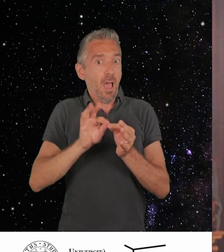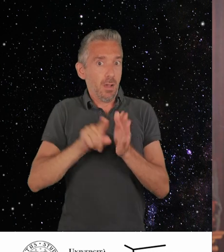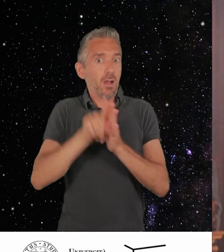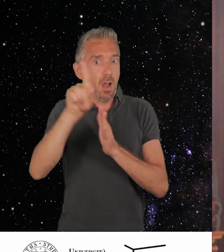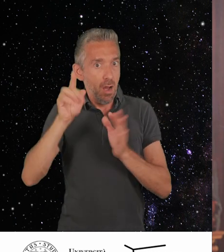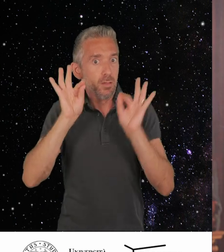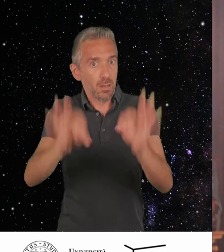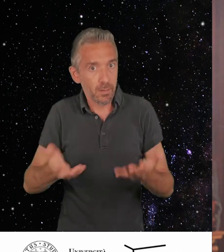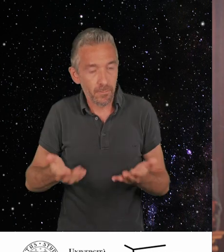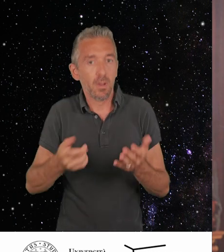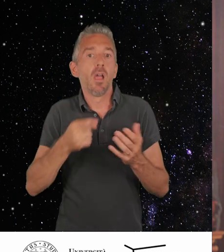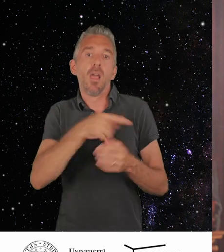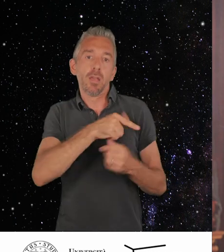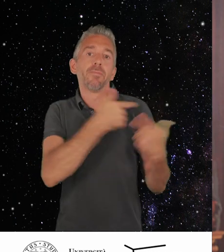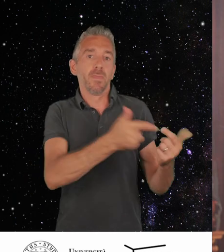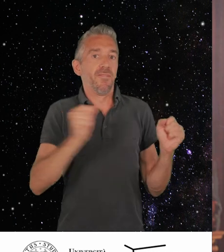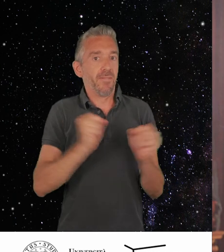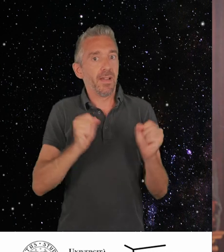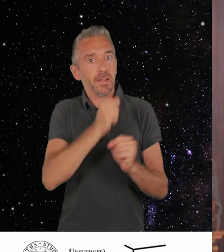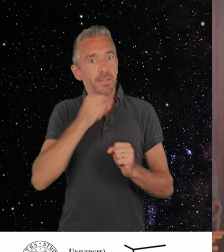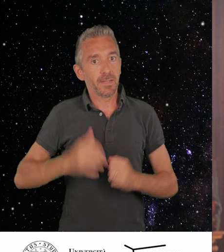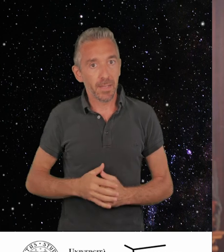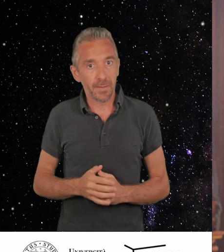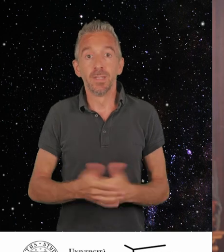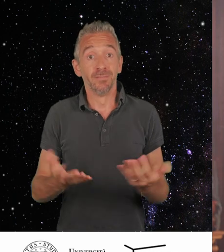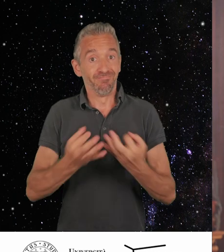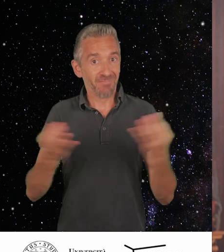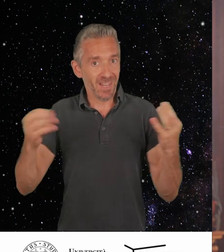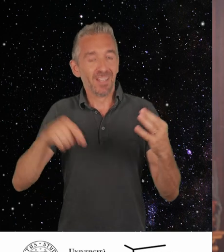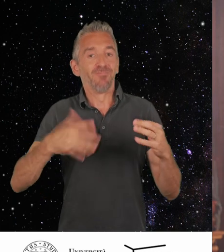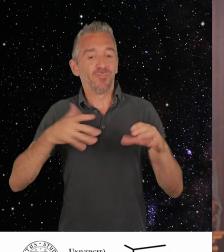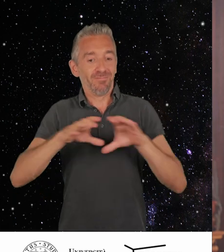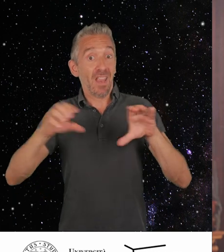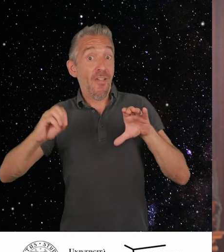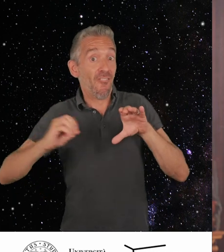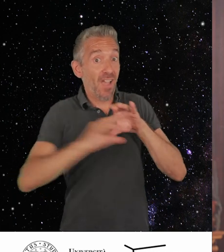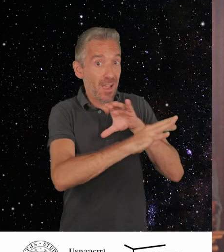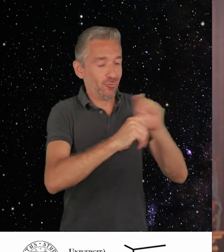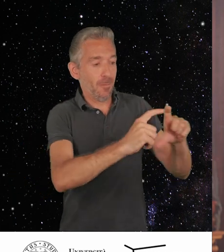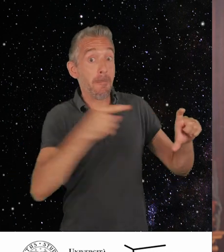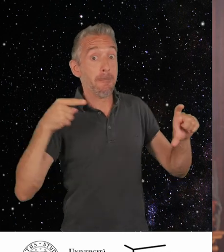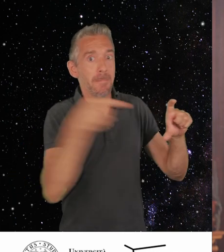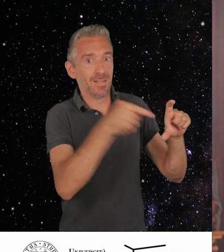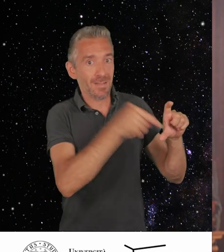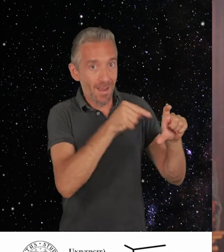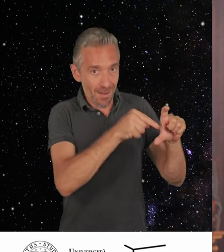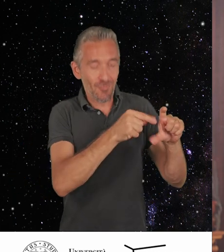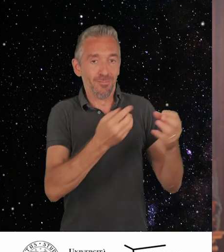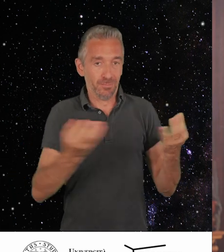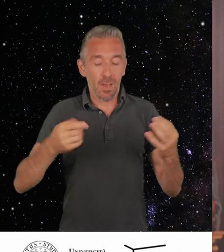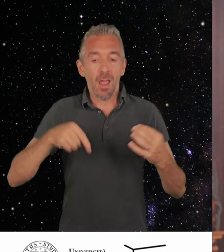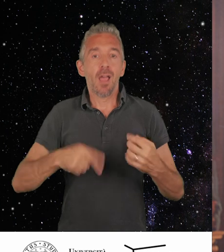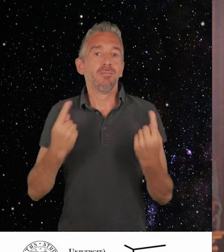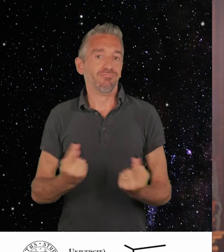1000 gradi, e dunque va opportunamente raffreddato. Bene, a questo punto abbiamo il fascio e abbiamo il bersaglio. Dobbiamo